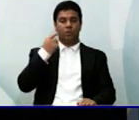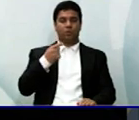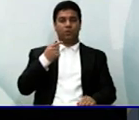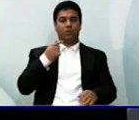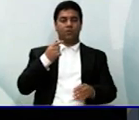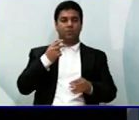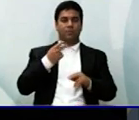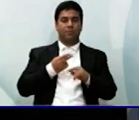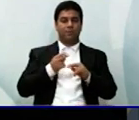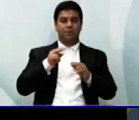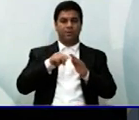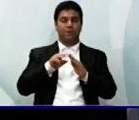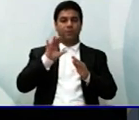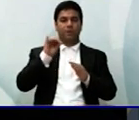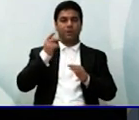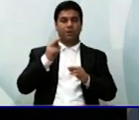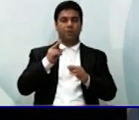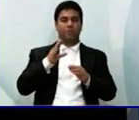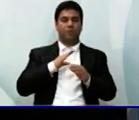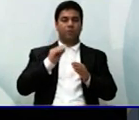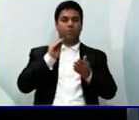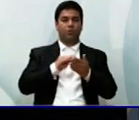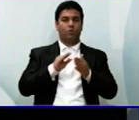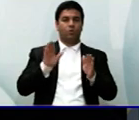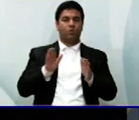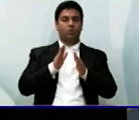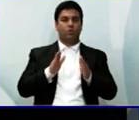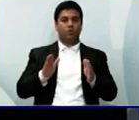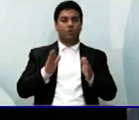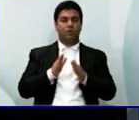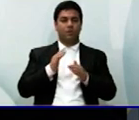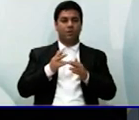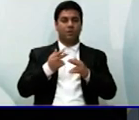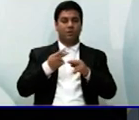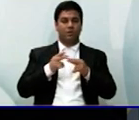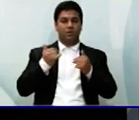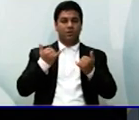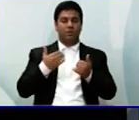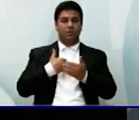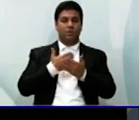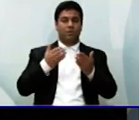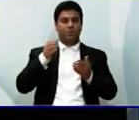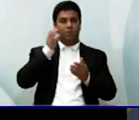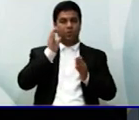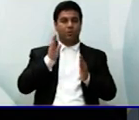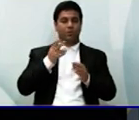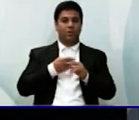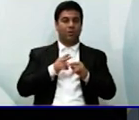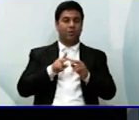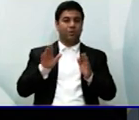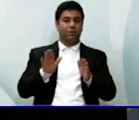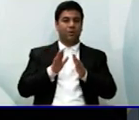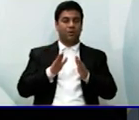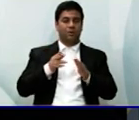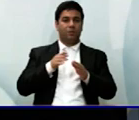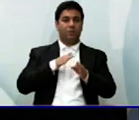версию была положена музыка. И сейчас мы с вами послушаем эту песню